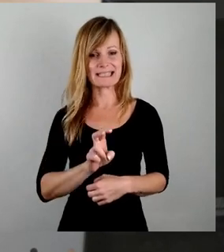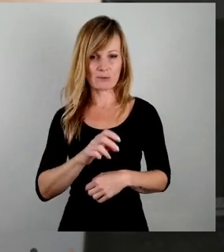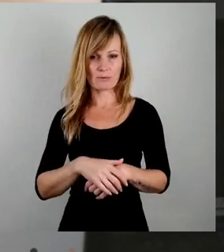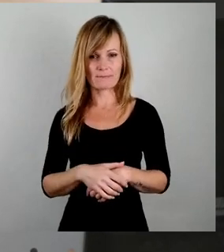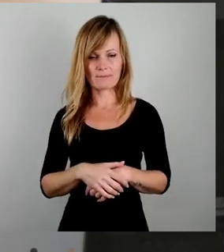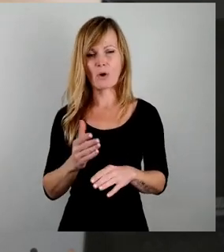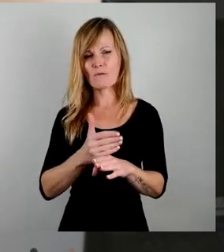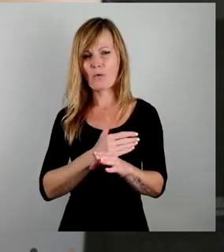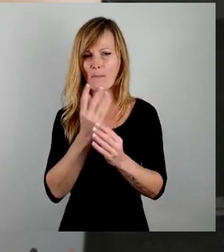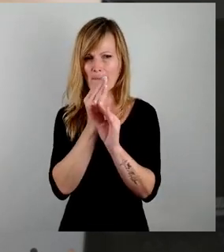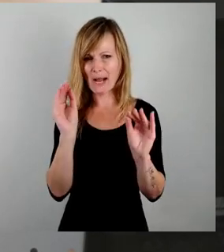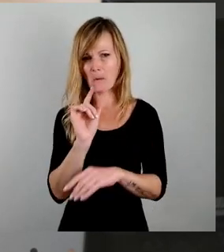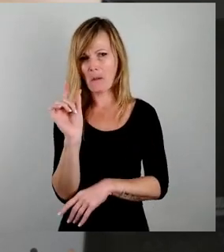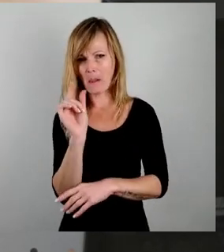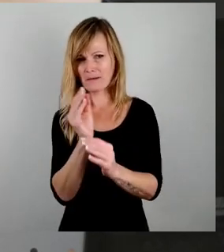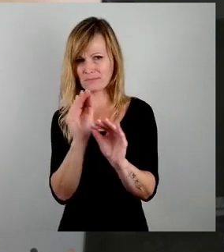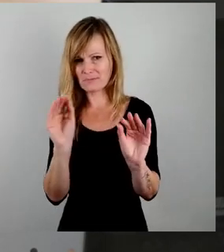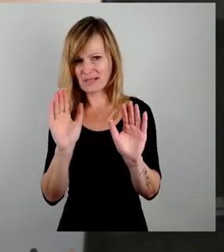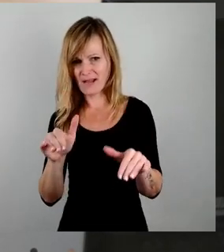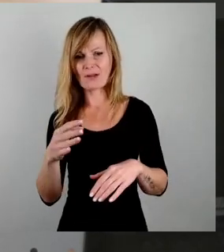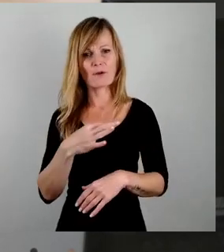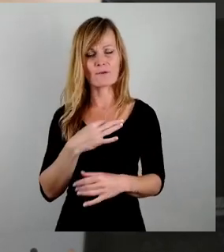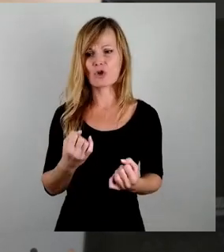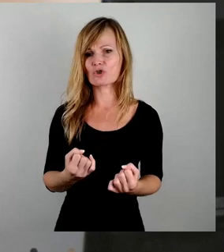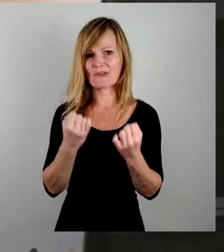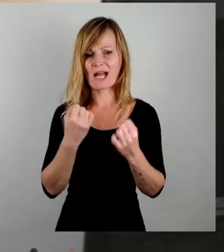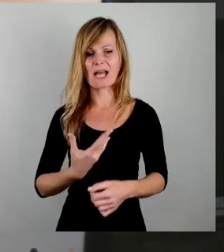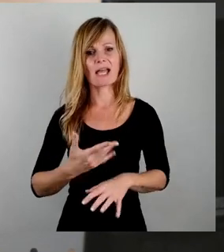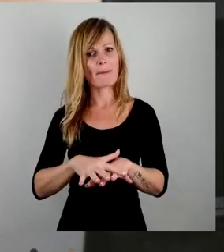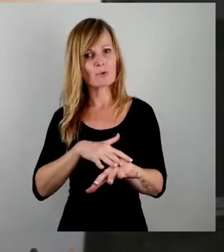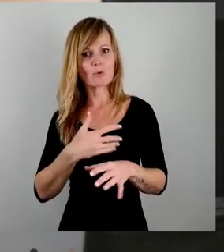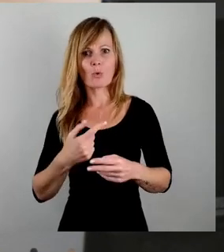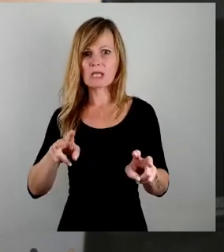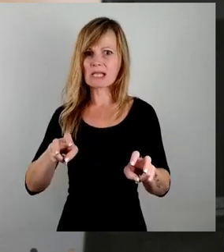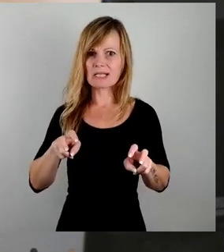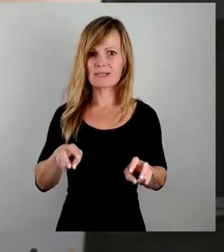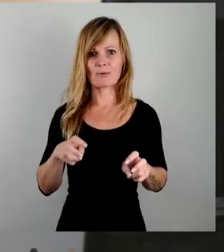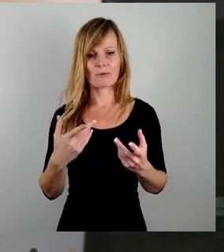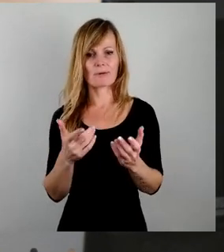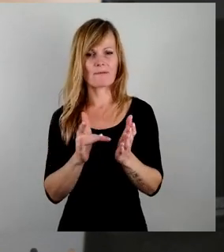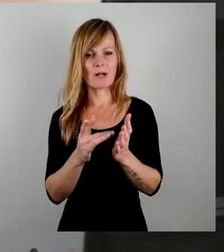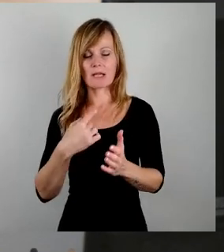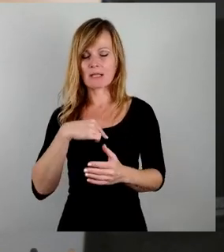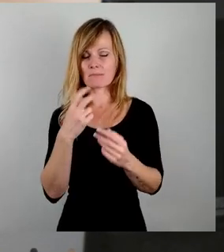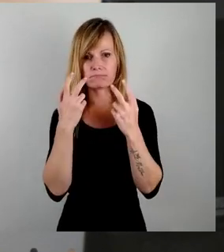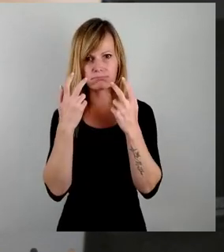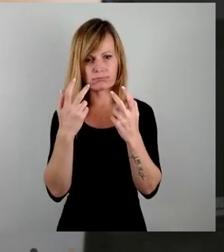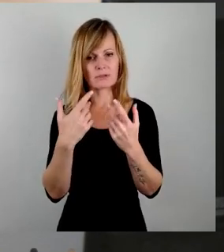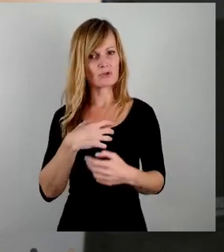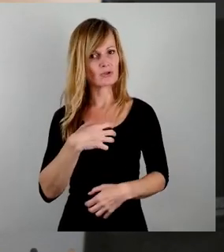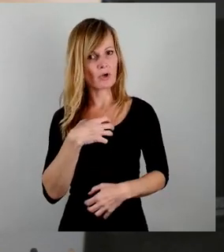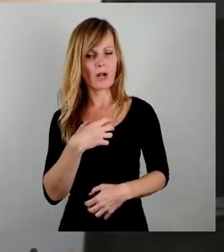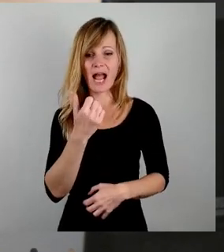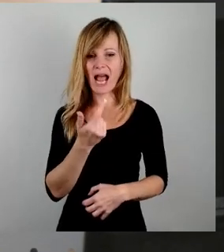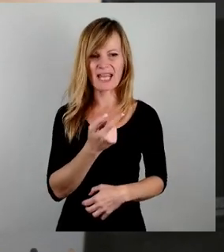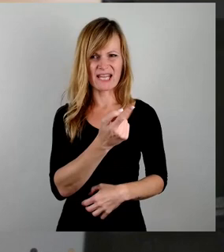Vorbemerkung. Also mir fällt es schwer, meine Emotionen zurückzuhalten, denn ich bin entsetzt, wie einige von